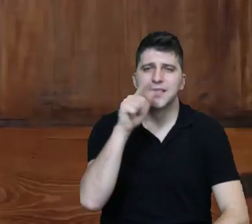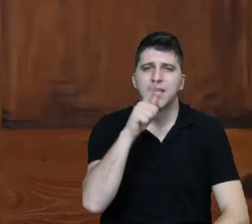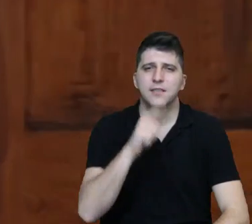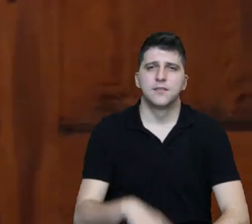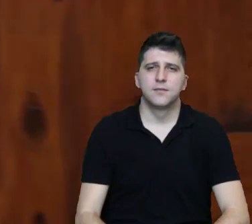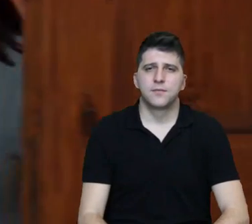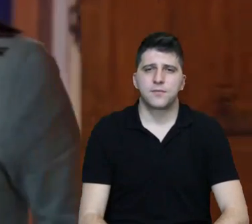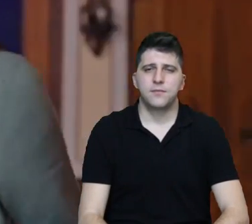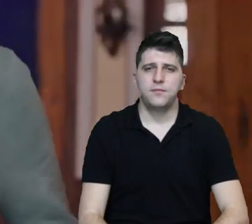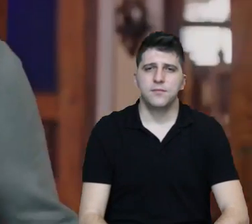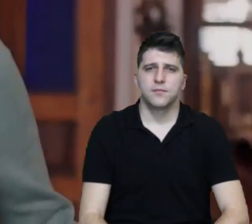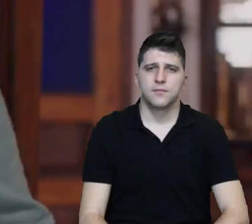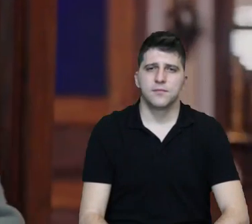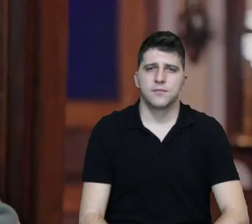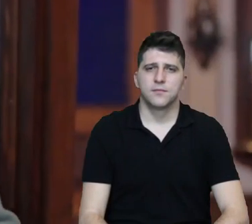giren Çiğdem'e döndü.